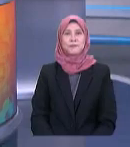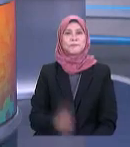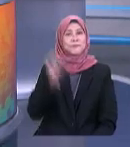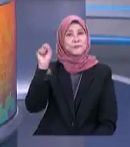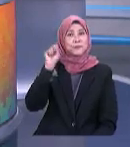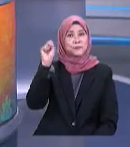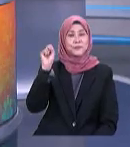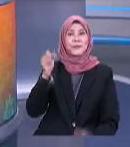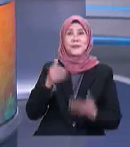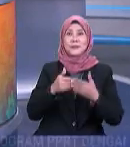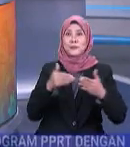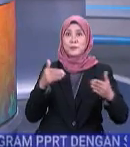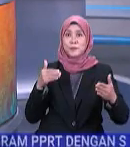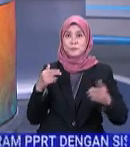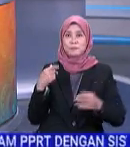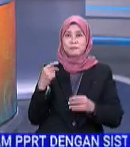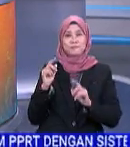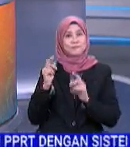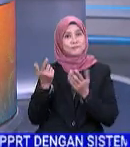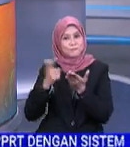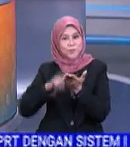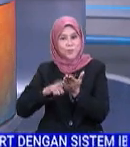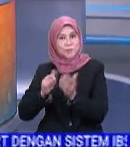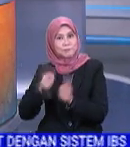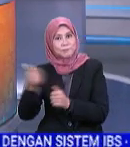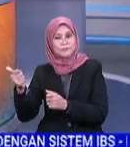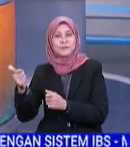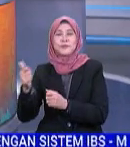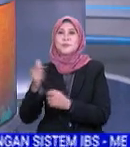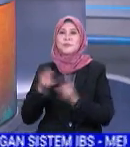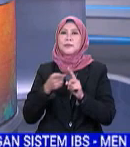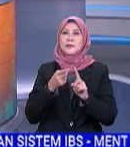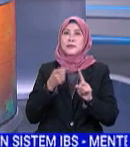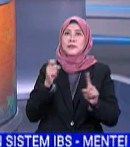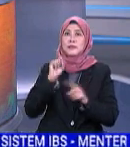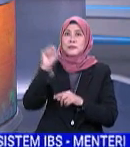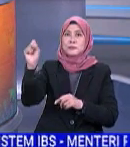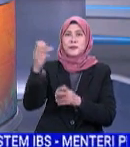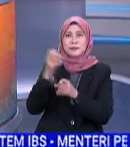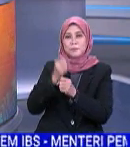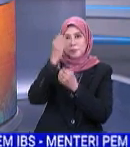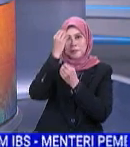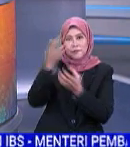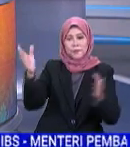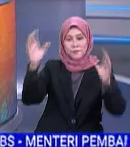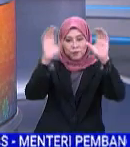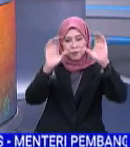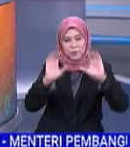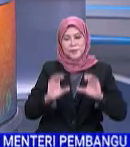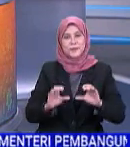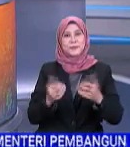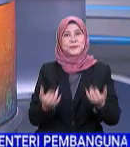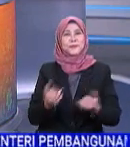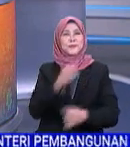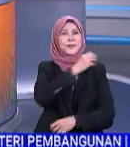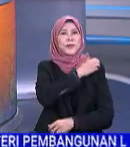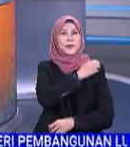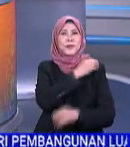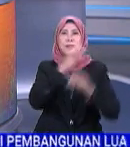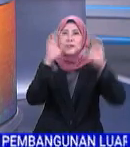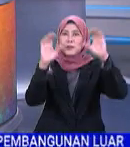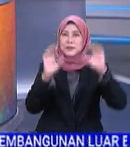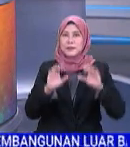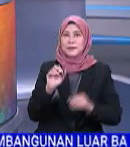Baik, saudara, sebelum kita ke perkembangan seterusnya dari Sabah, kita dapatkan dahulu makluman cuaca semasa bersama Pegawai